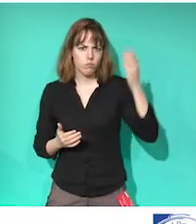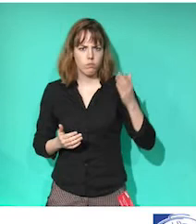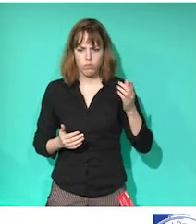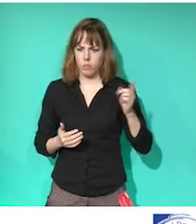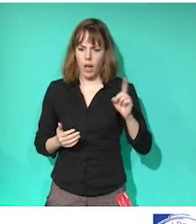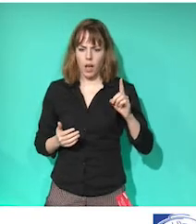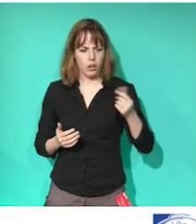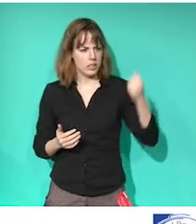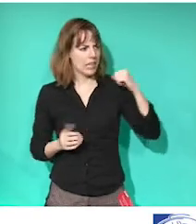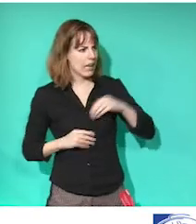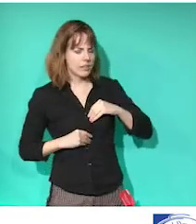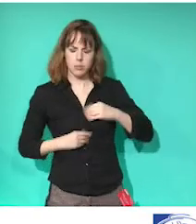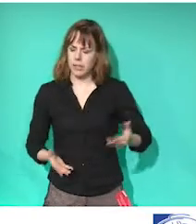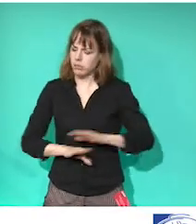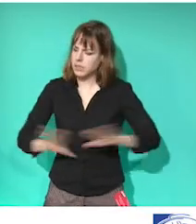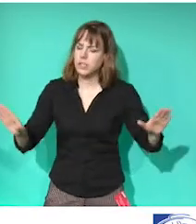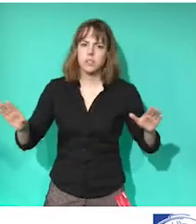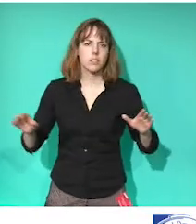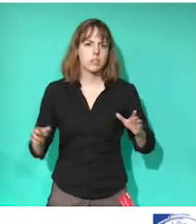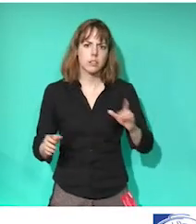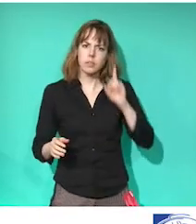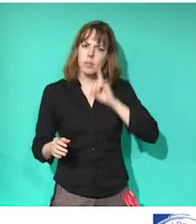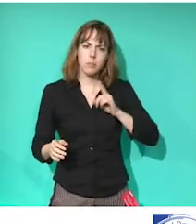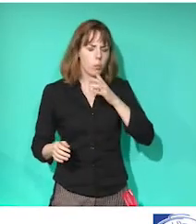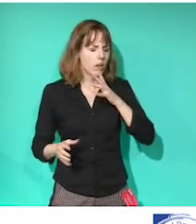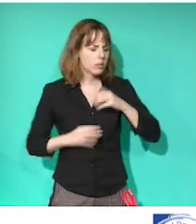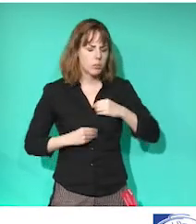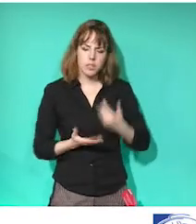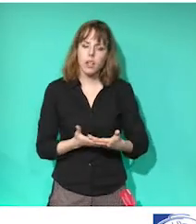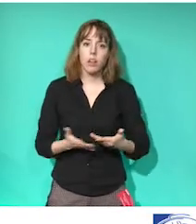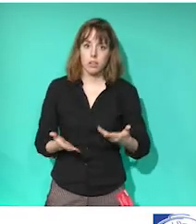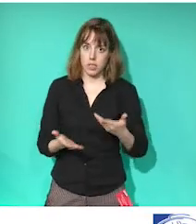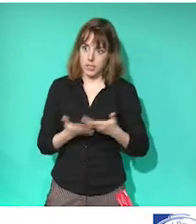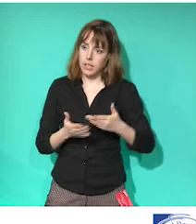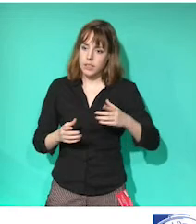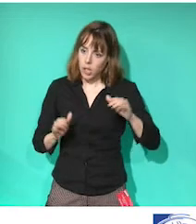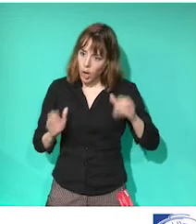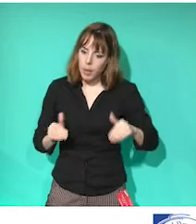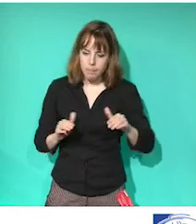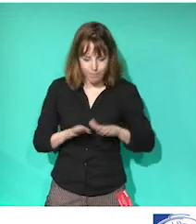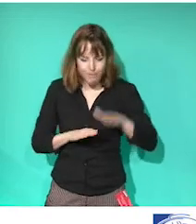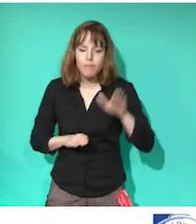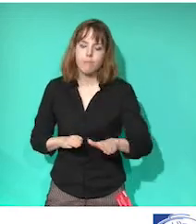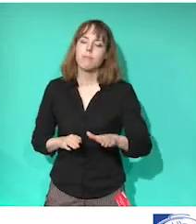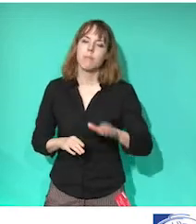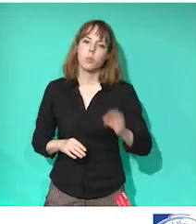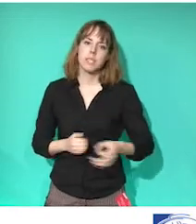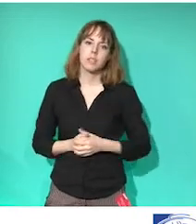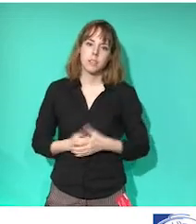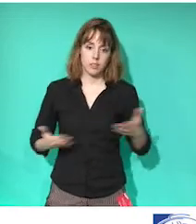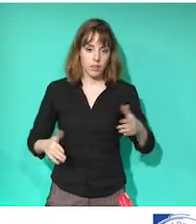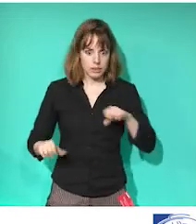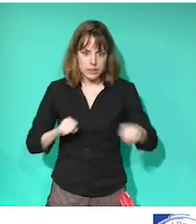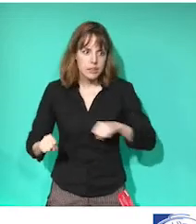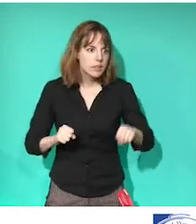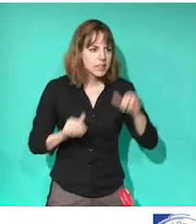nous supportions hier ou ce que des femmes supportaient hier. Et je crois que, de ce point de vue, c'est une des grandes satisfactions de ce plan de mobilisation